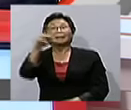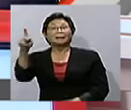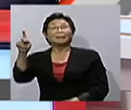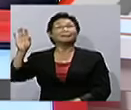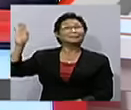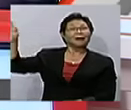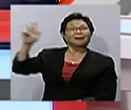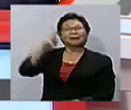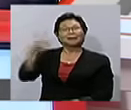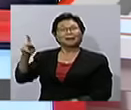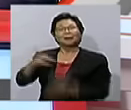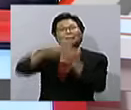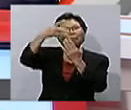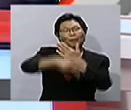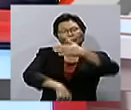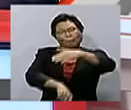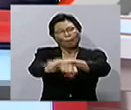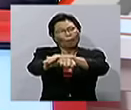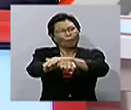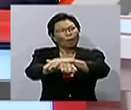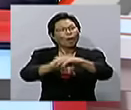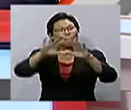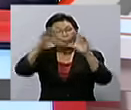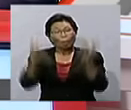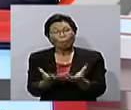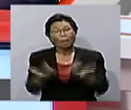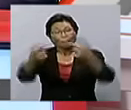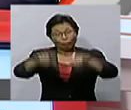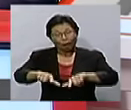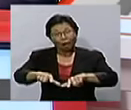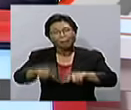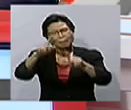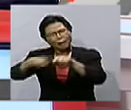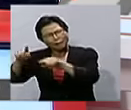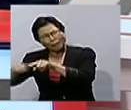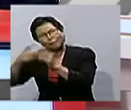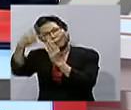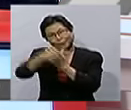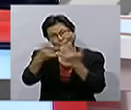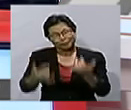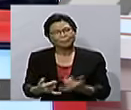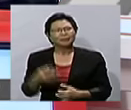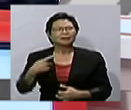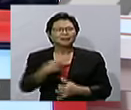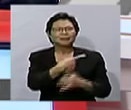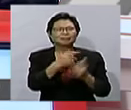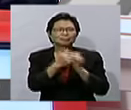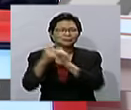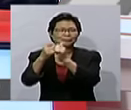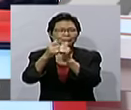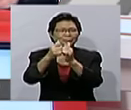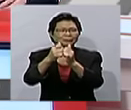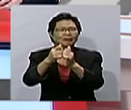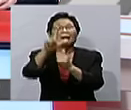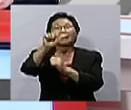itu pula, Margaret, program Bola Dulu Bah sedang berlangsung dengan pelbagai pengisian. Dan butirannya kita bersama Jovina Jim